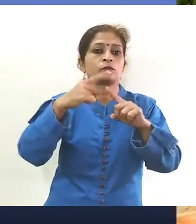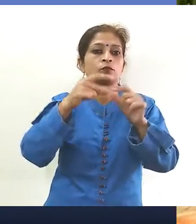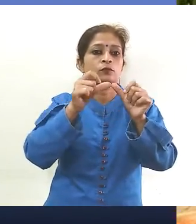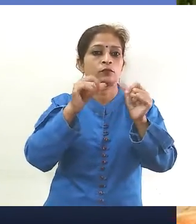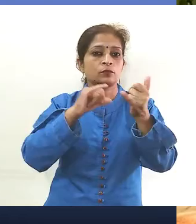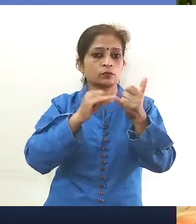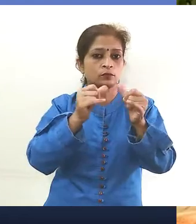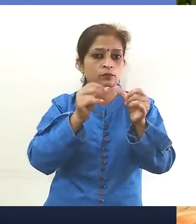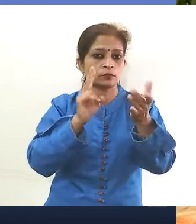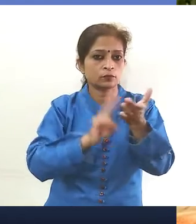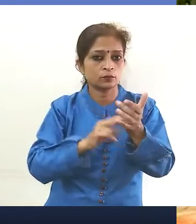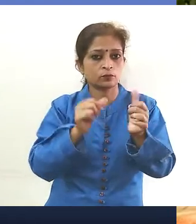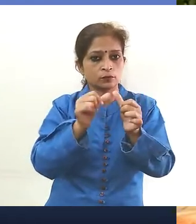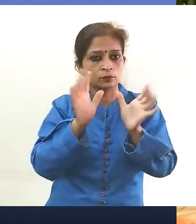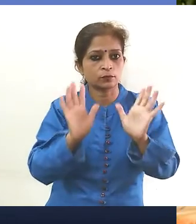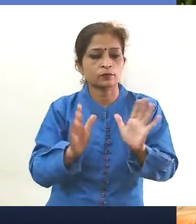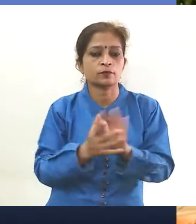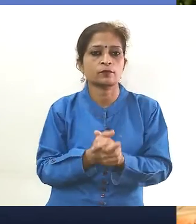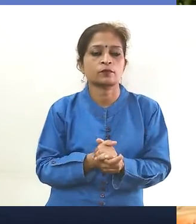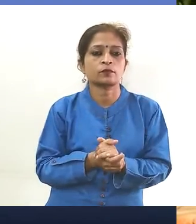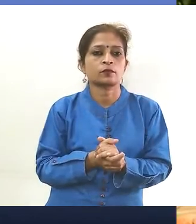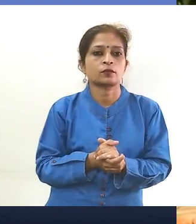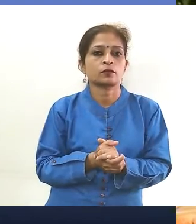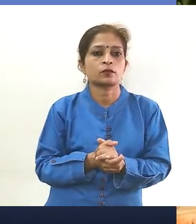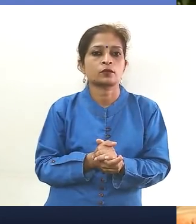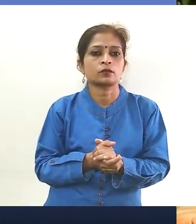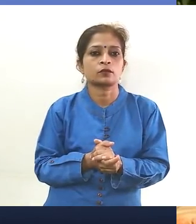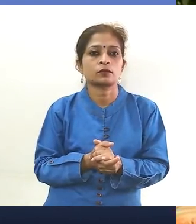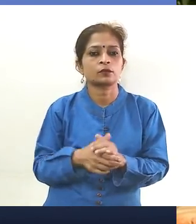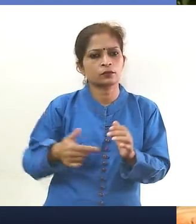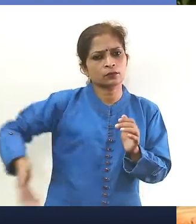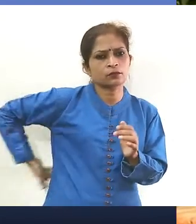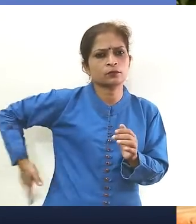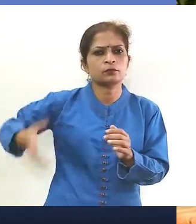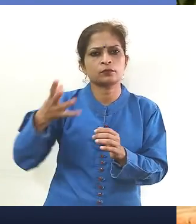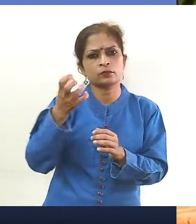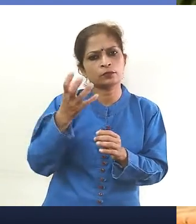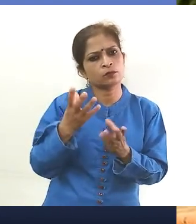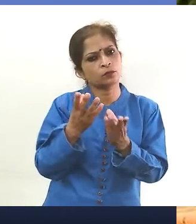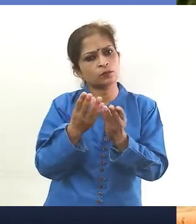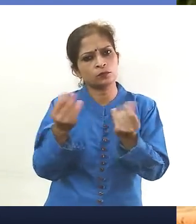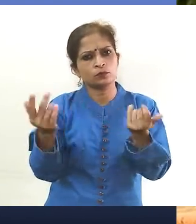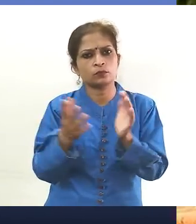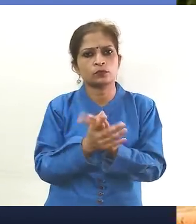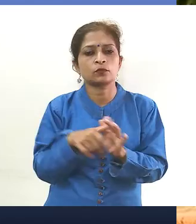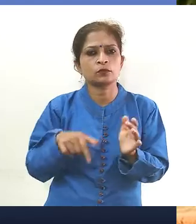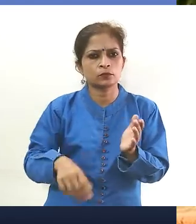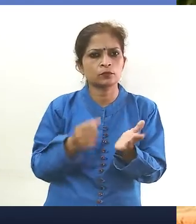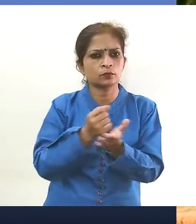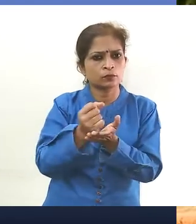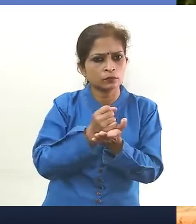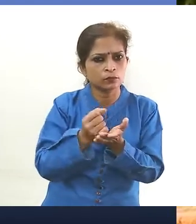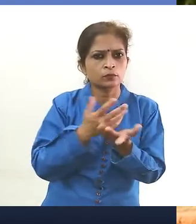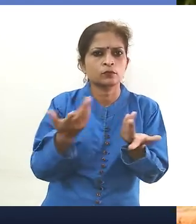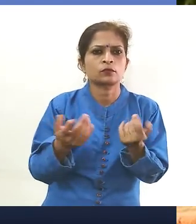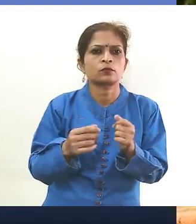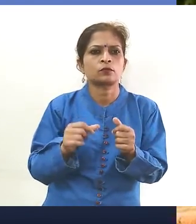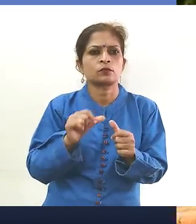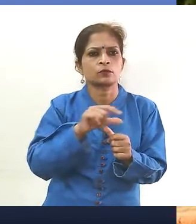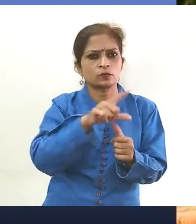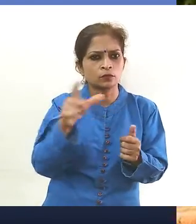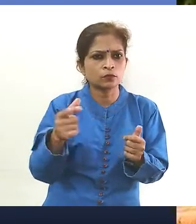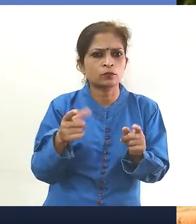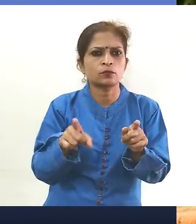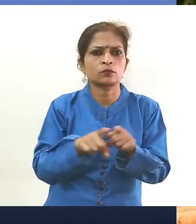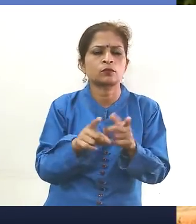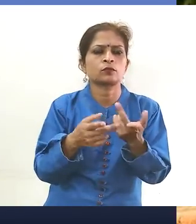हिस्से के दर्द के लिए बहुत अच्छा है। एक एक पैर को ऐसे ऊपर उठाएं, नीचे लेकर के, इससे भी कमर दर्द अच्छा होता है। तो ये इतने अभ्यास भी कर लें कमर दर्द के लिए तो बहुत है।